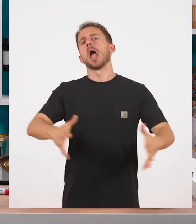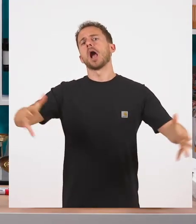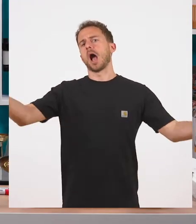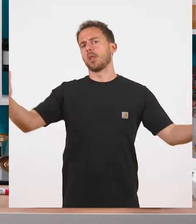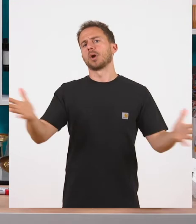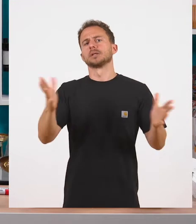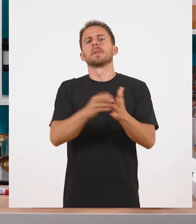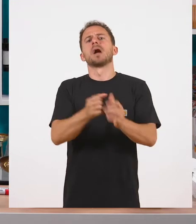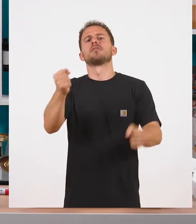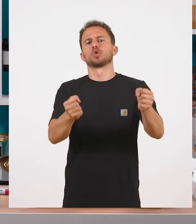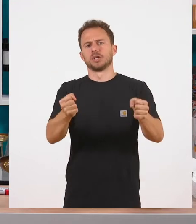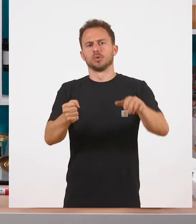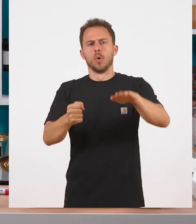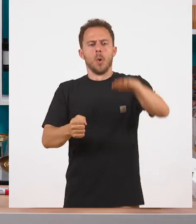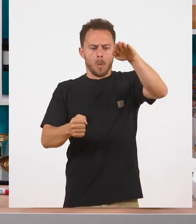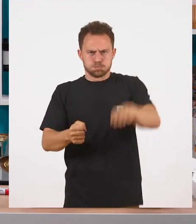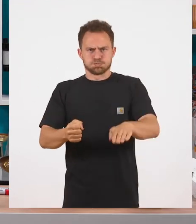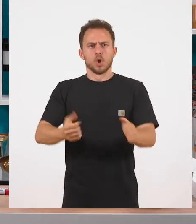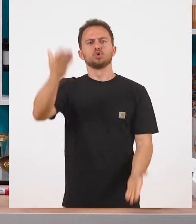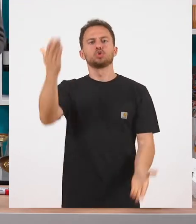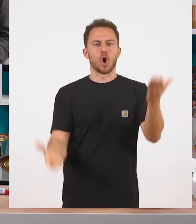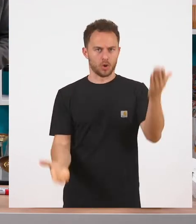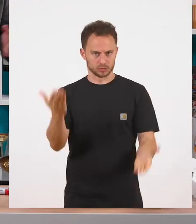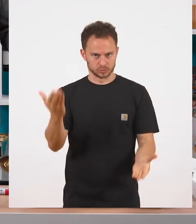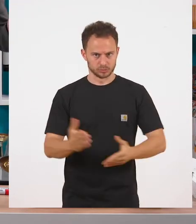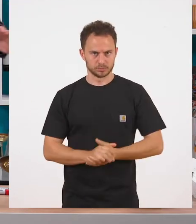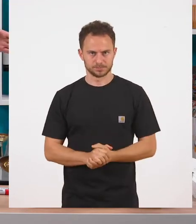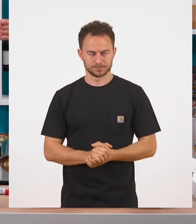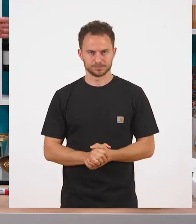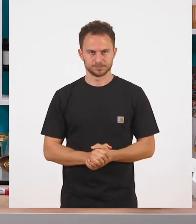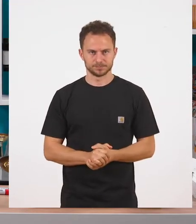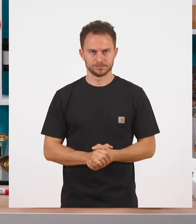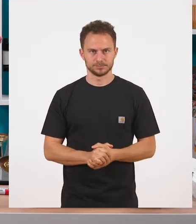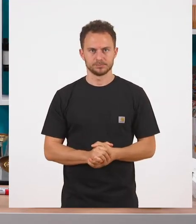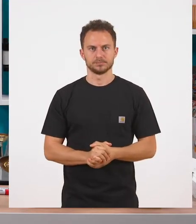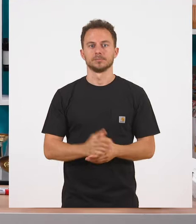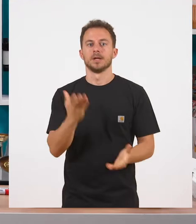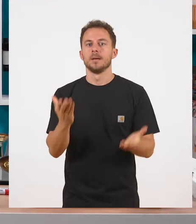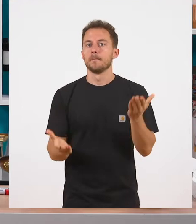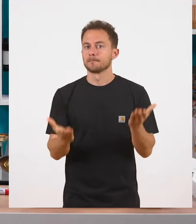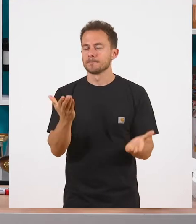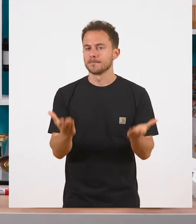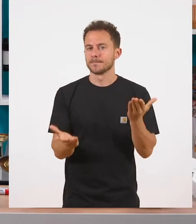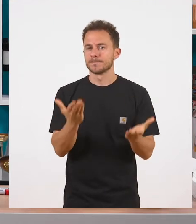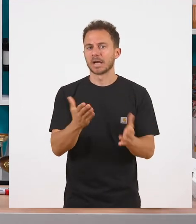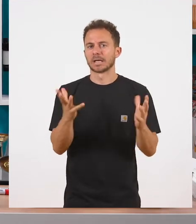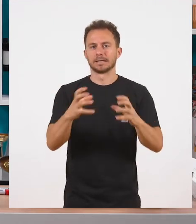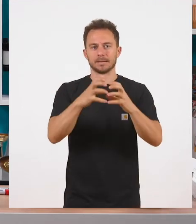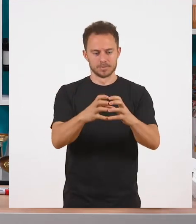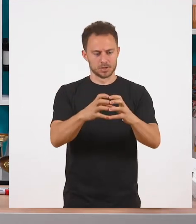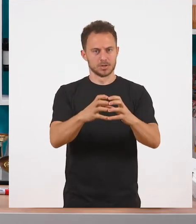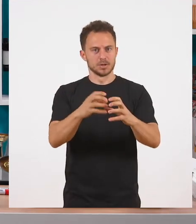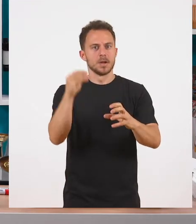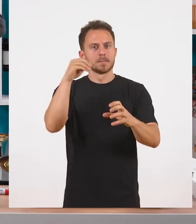αντικείμενα, που έχουν μεγάλη μάζα, είναι ο τόνος. Άρα λοιπόν η μάζα, αν το δούμε στο μικρό κόσμο, η μάζα ενός υλικού σώματος είναι